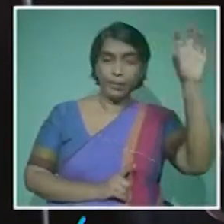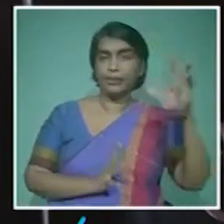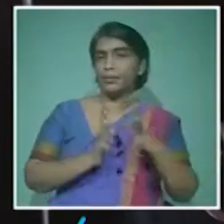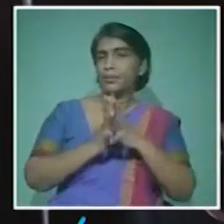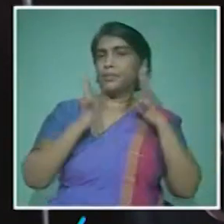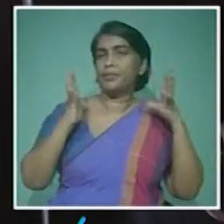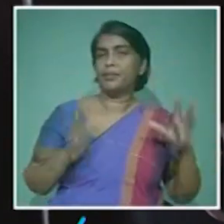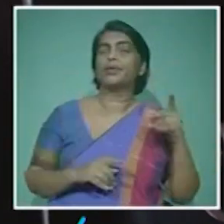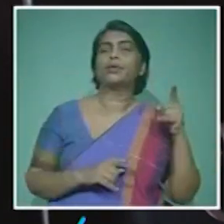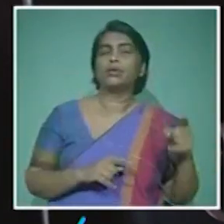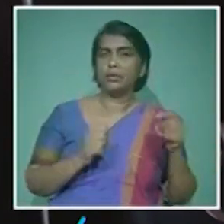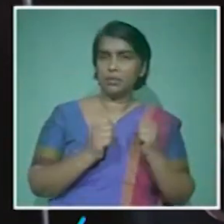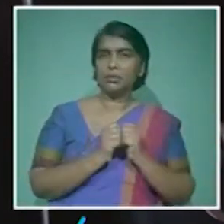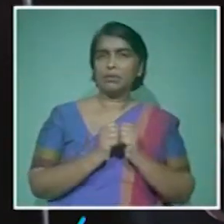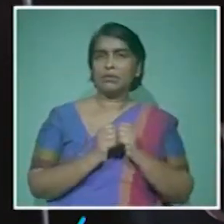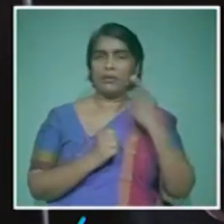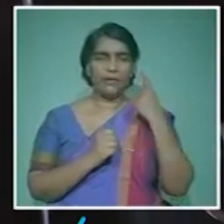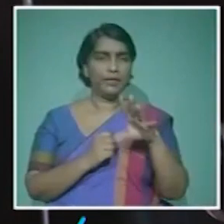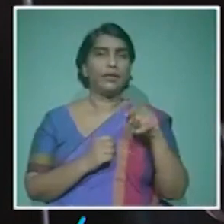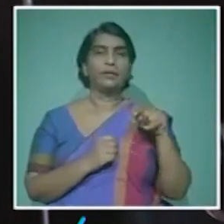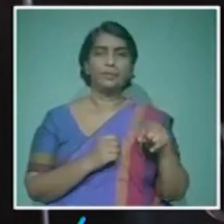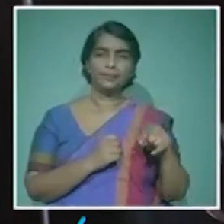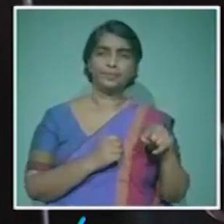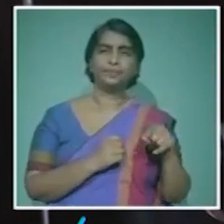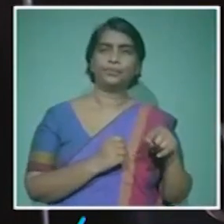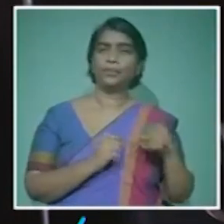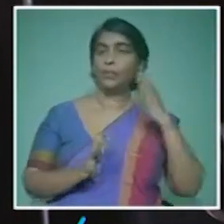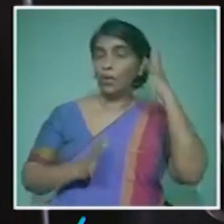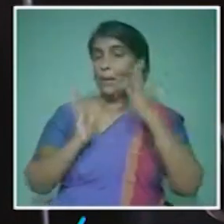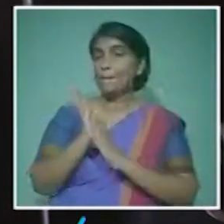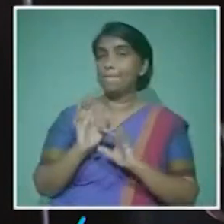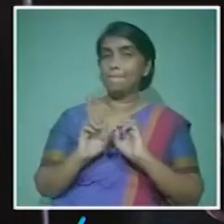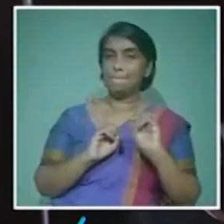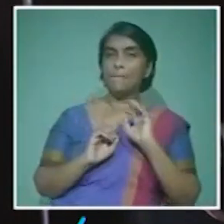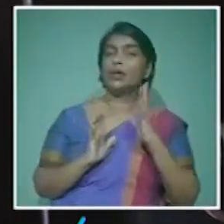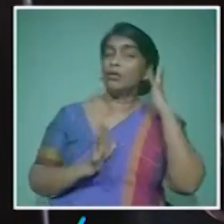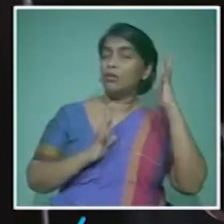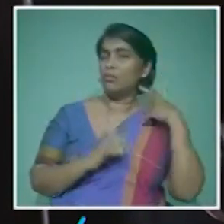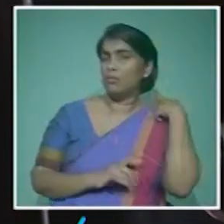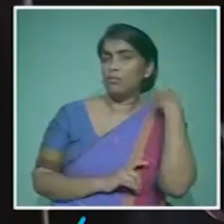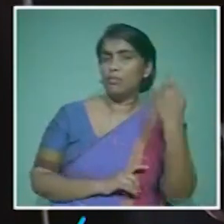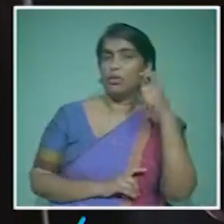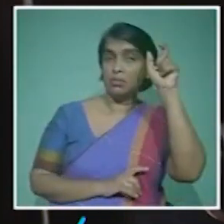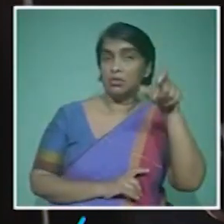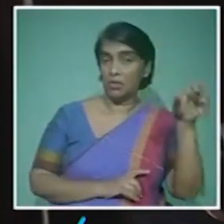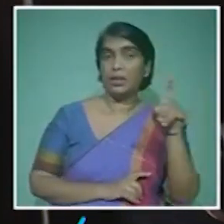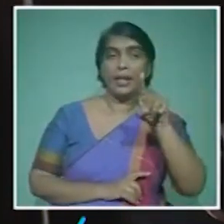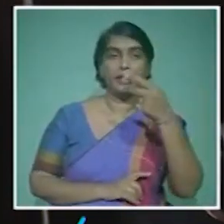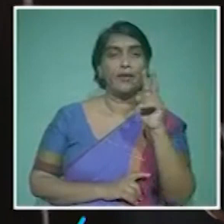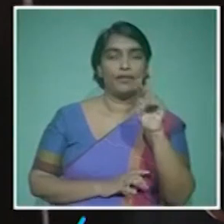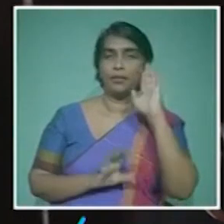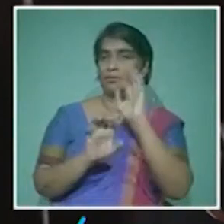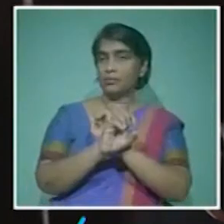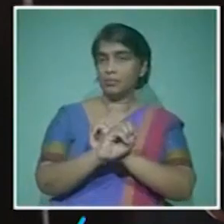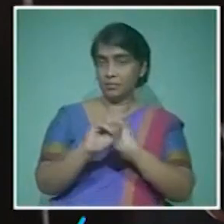අතිවිශාල වශයෙන් මේ කරලා තියෙන නිසා අද තියෙනවා මේ අන්තර්ජාතික මාධ්‍යවල ලෝකයේ ධනවතුන් 120 දෙනෙක් නිකුත්